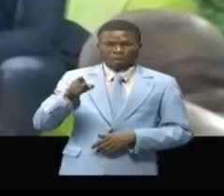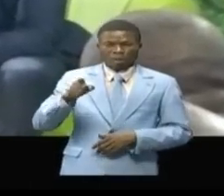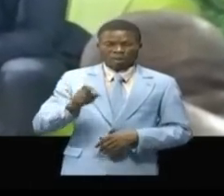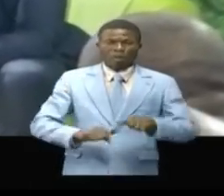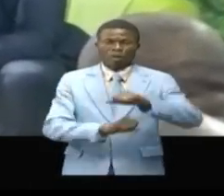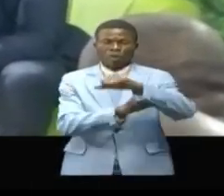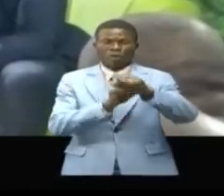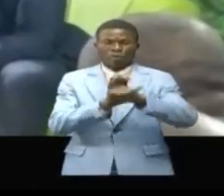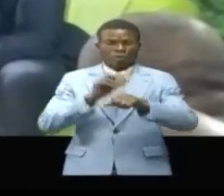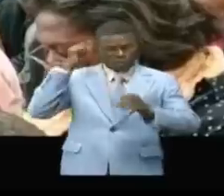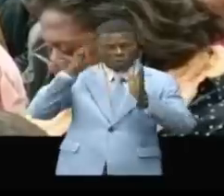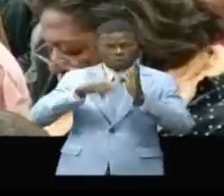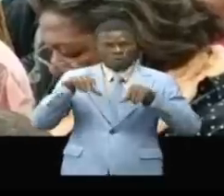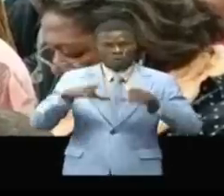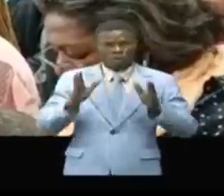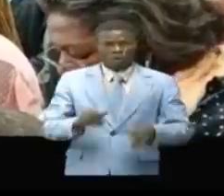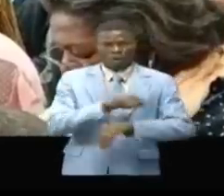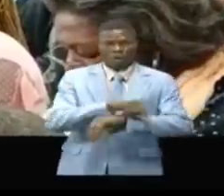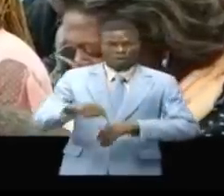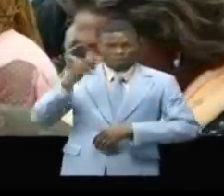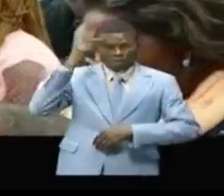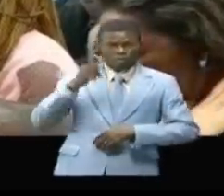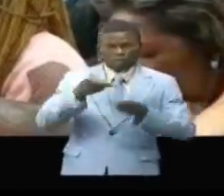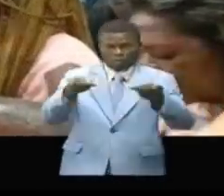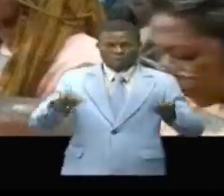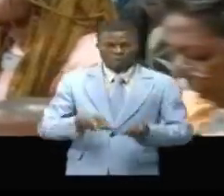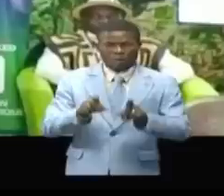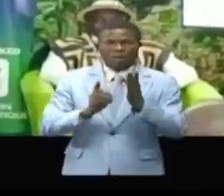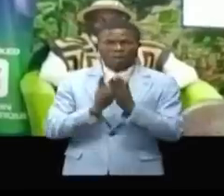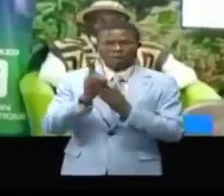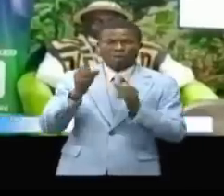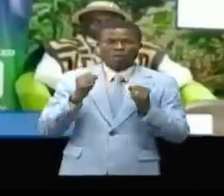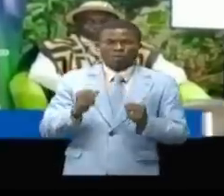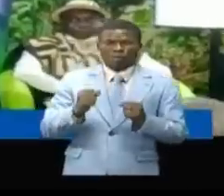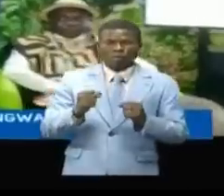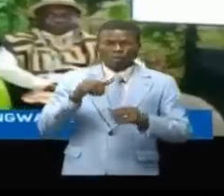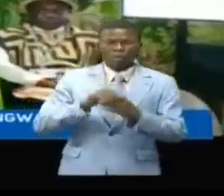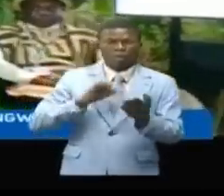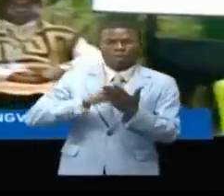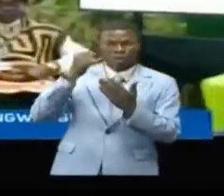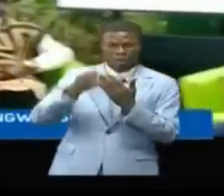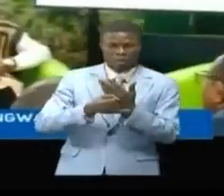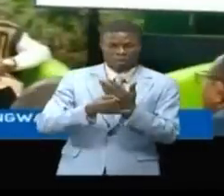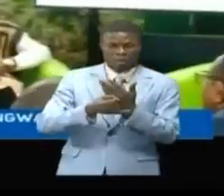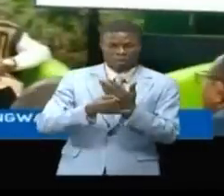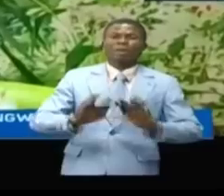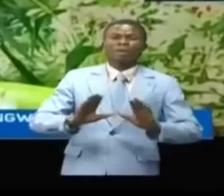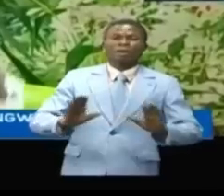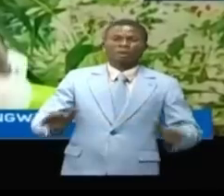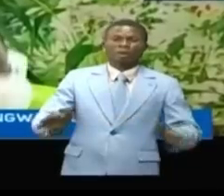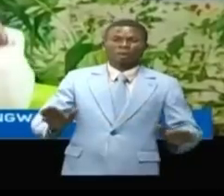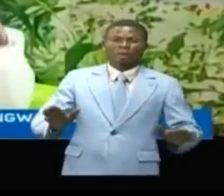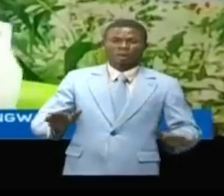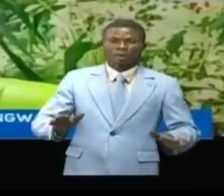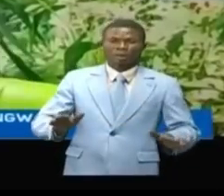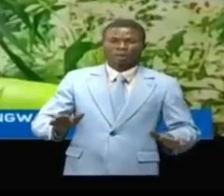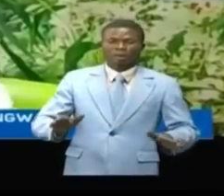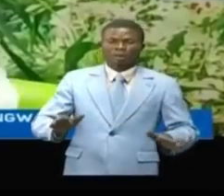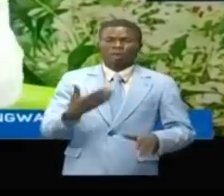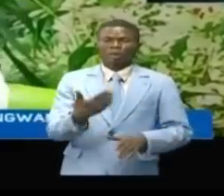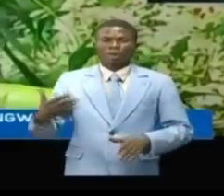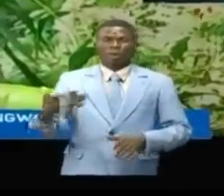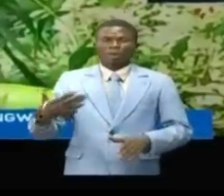gouvernement congolais à travers les ministères de l'Environnement et du Développement durable dans ses programmes de renforcement de la capacité des stocks